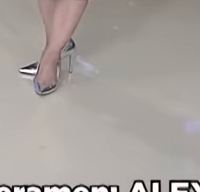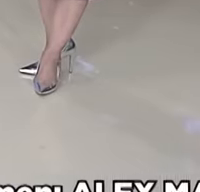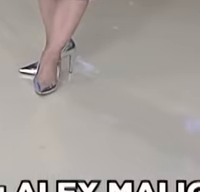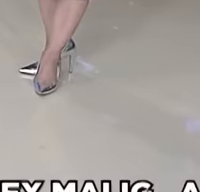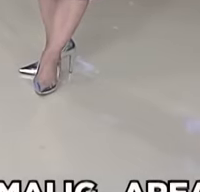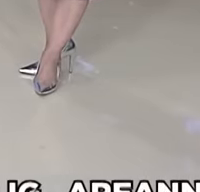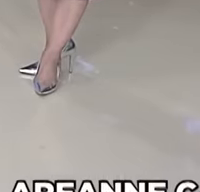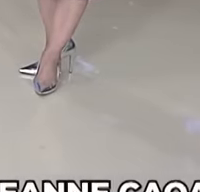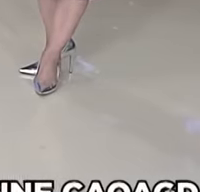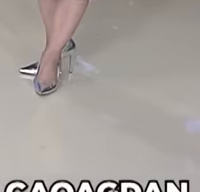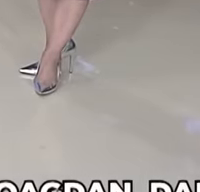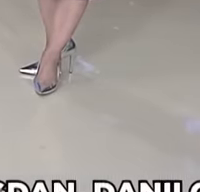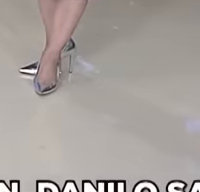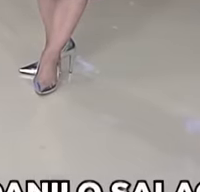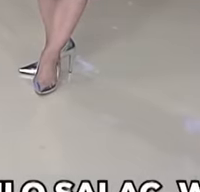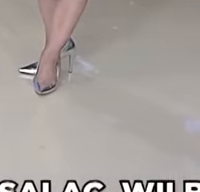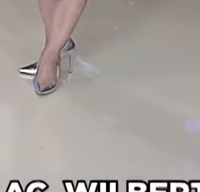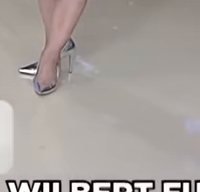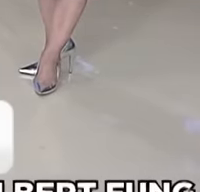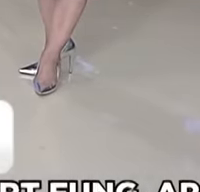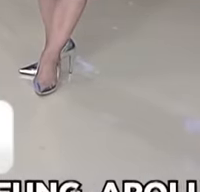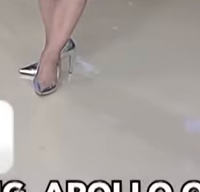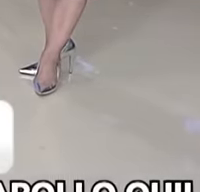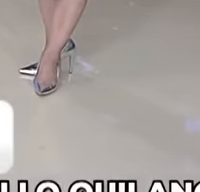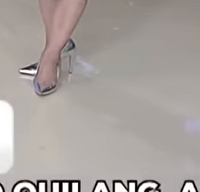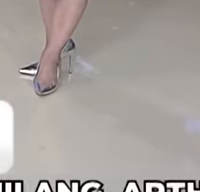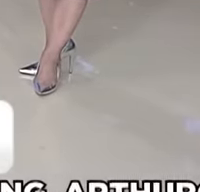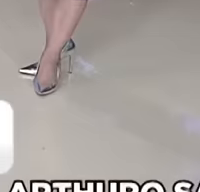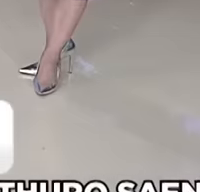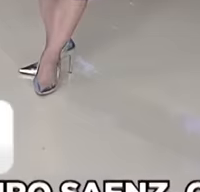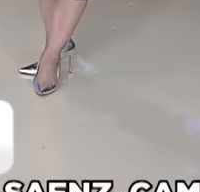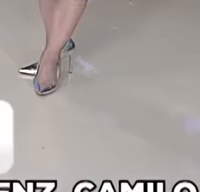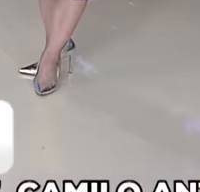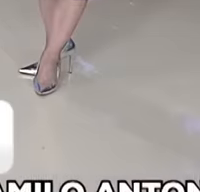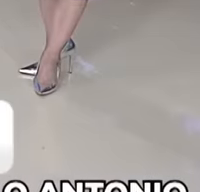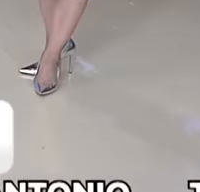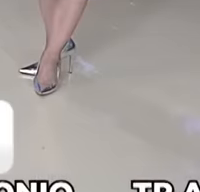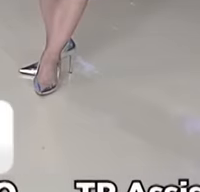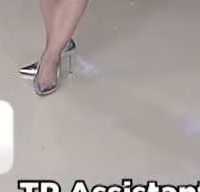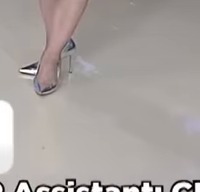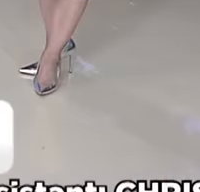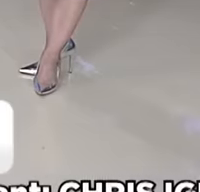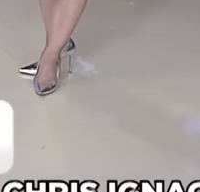sa inyo. Ako po si Zen Hernandez. Para sa iba pang balita, mag-log on sa